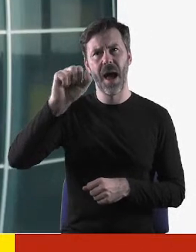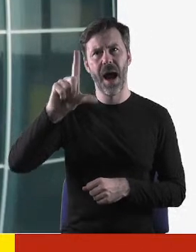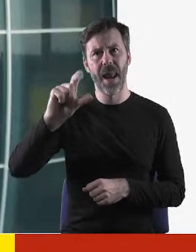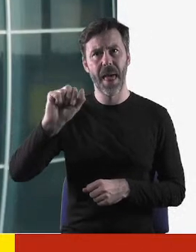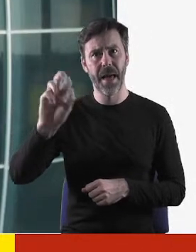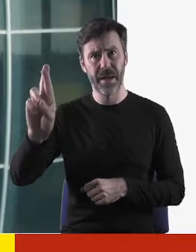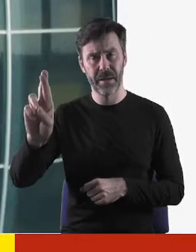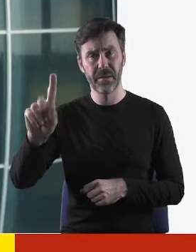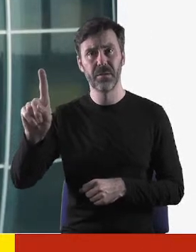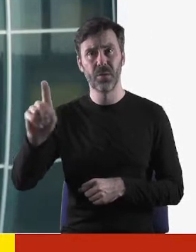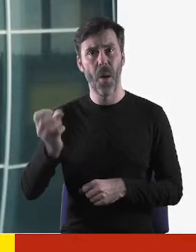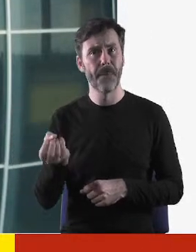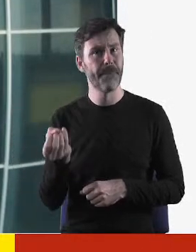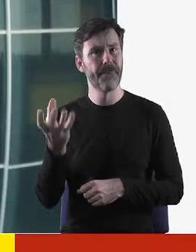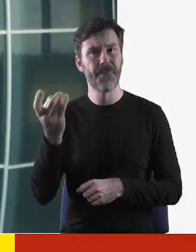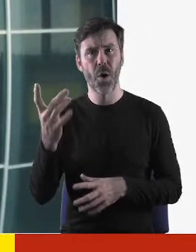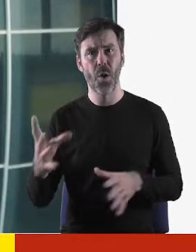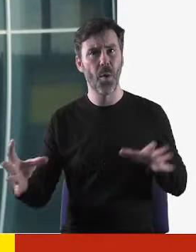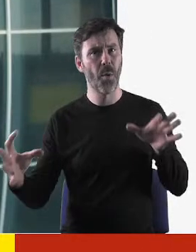łączy